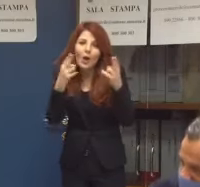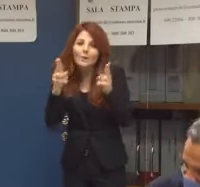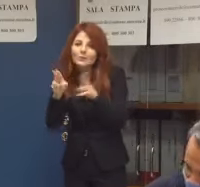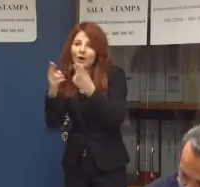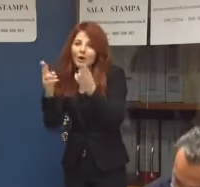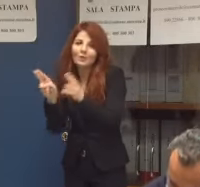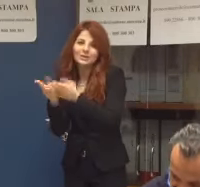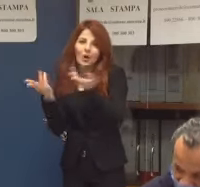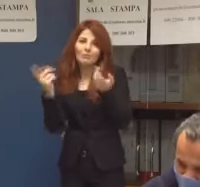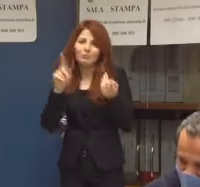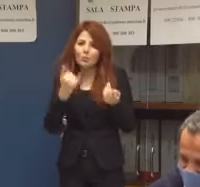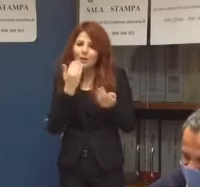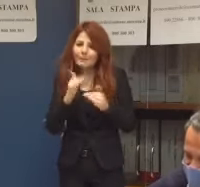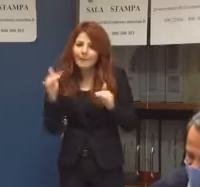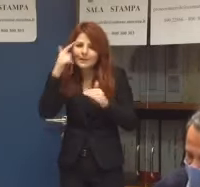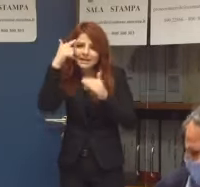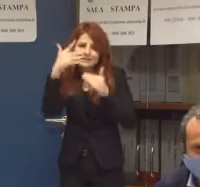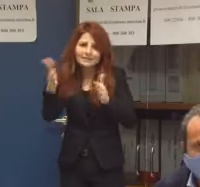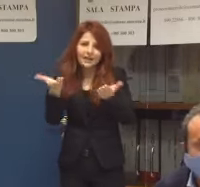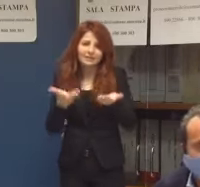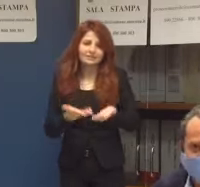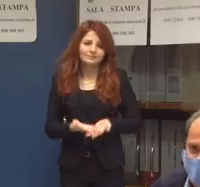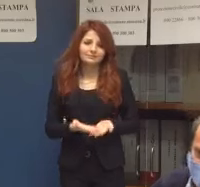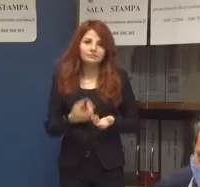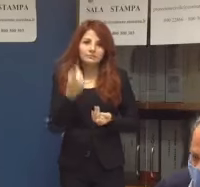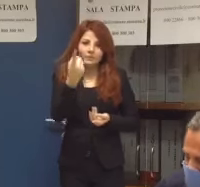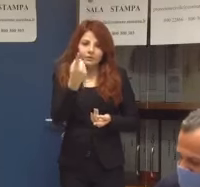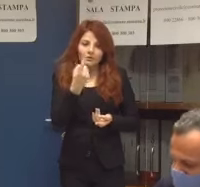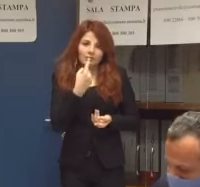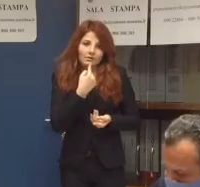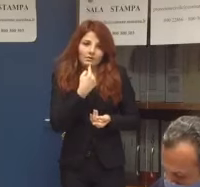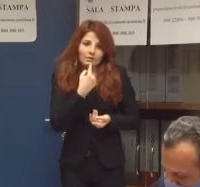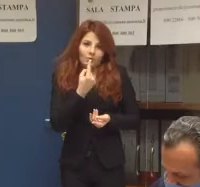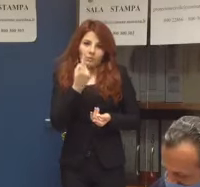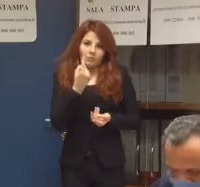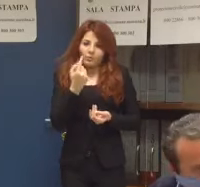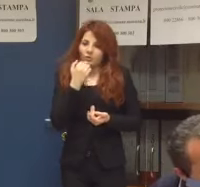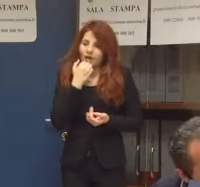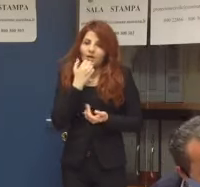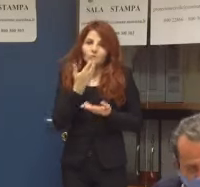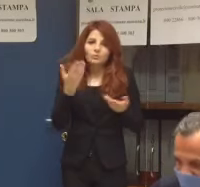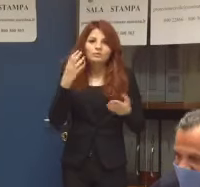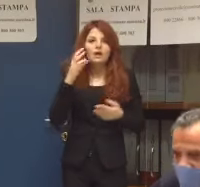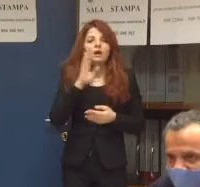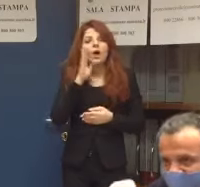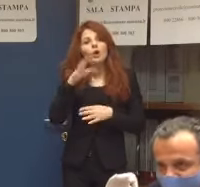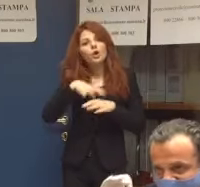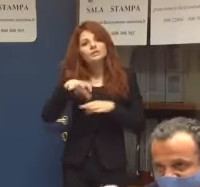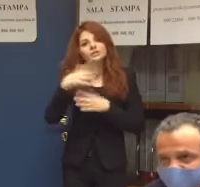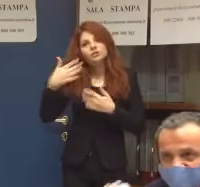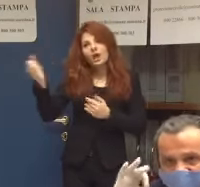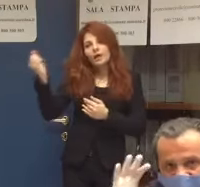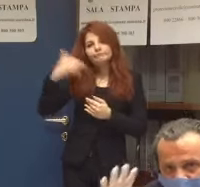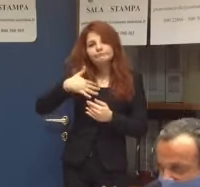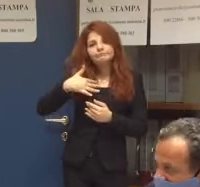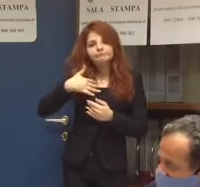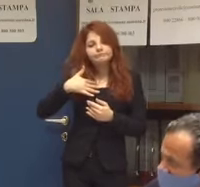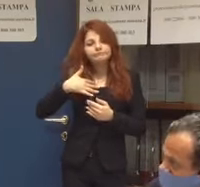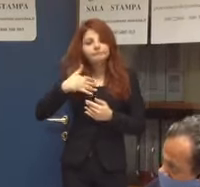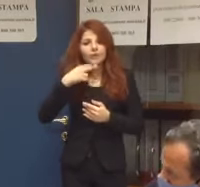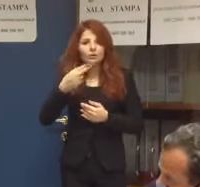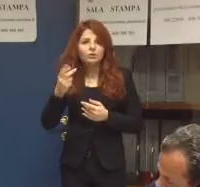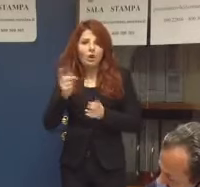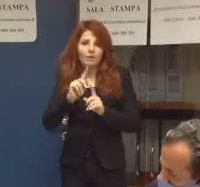Una cosa, scusami, che me l'ha mandata un consigliere che non faccio il nome perché non voglio creare ogni volta, e allora ribadisco agli